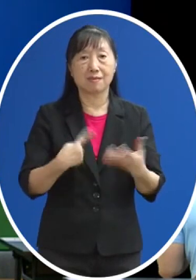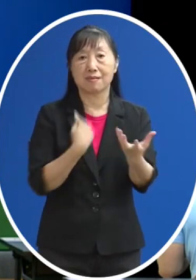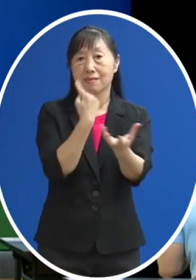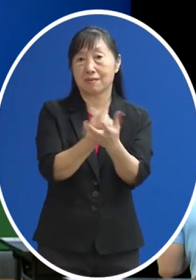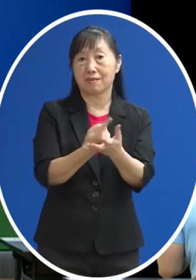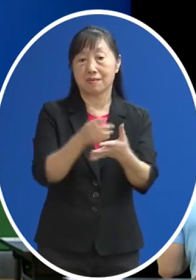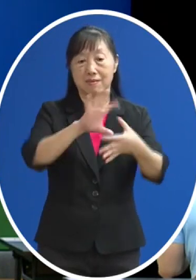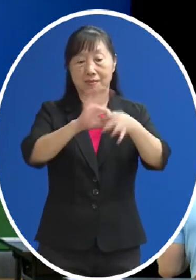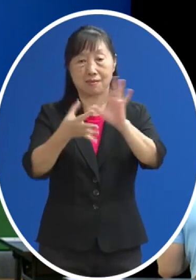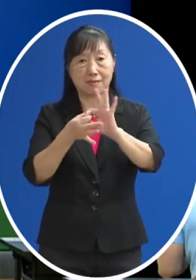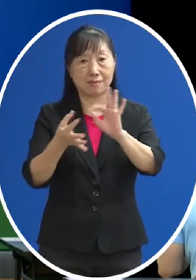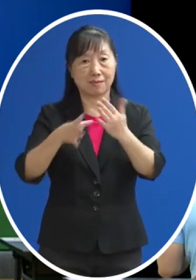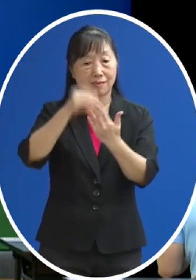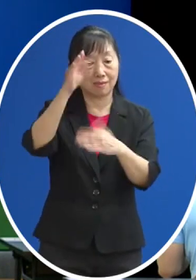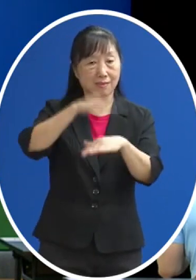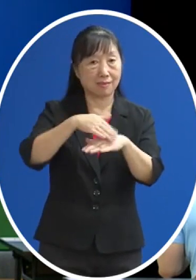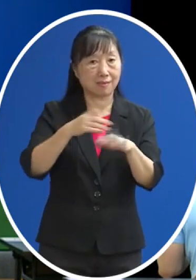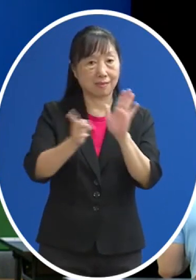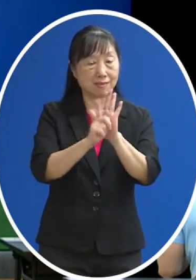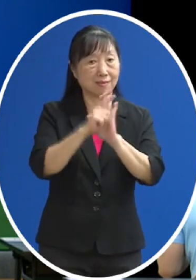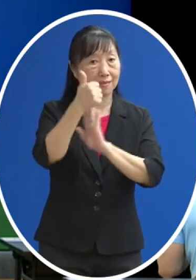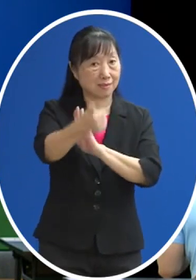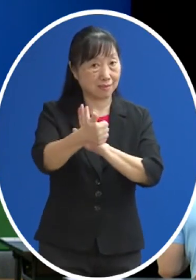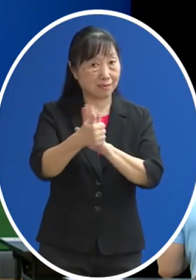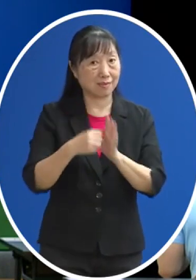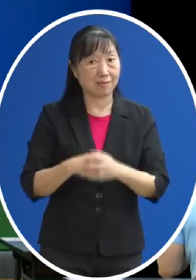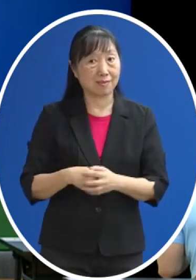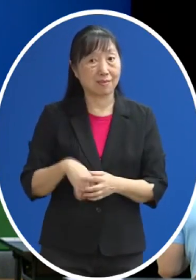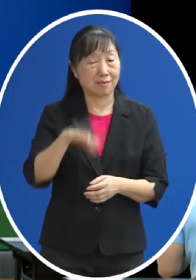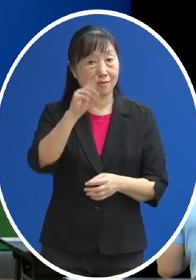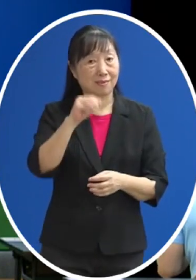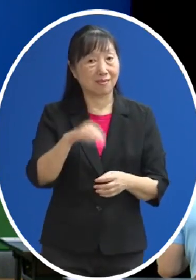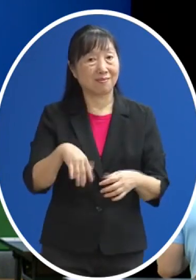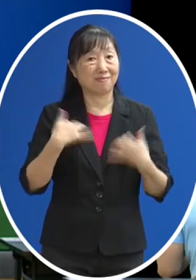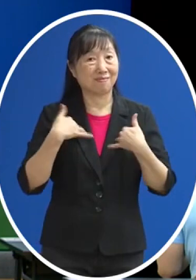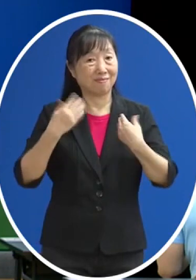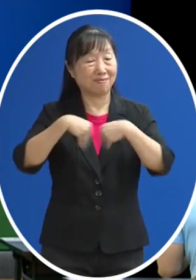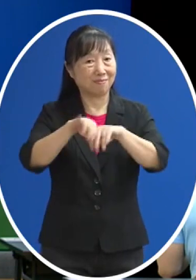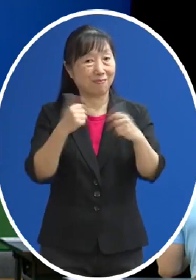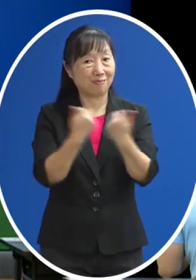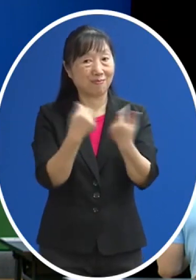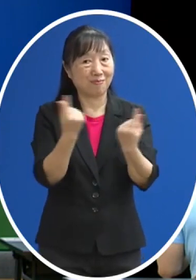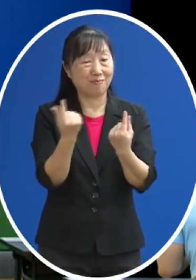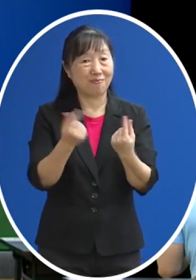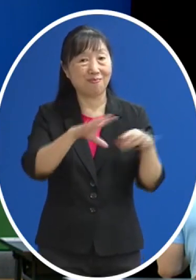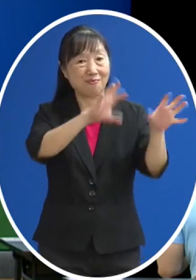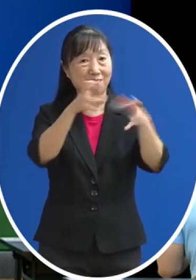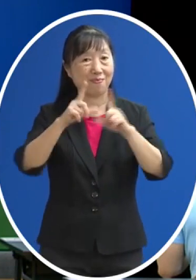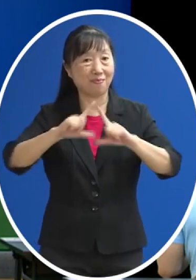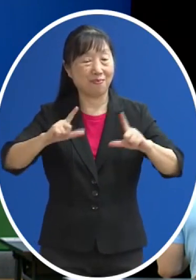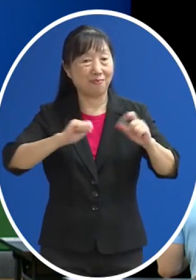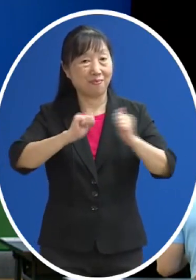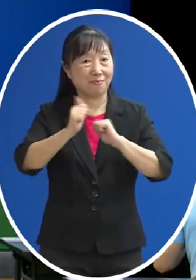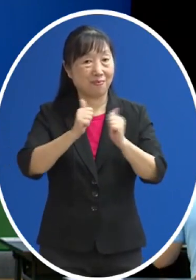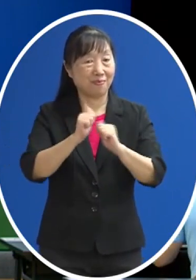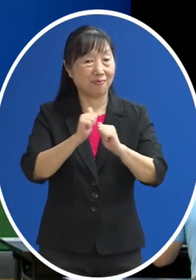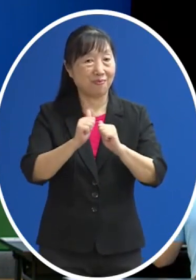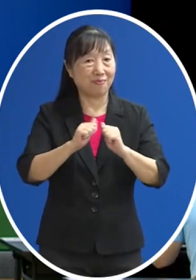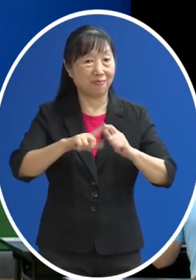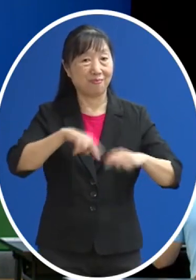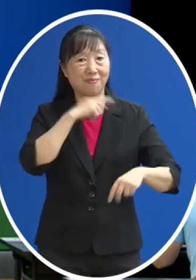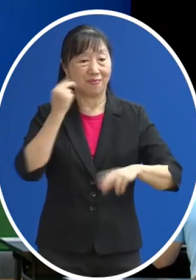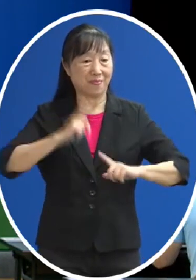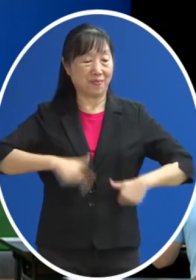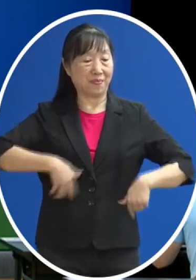选手表现优异，请问是否适合举办欢送会？有点类似像是世大运当时的英雄游行一样。谢